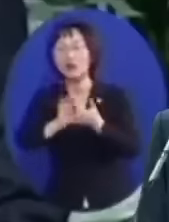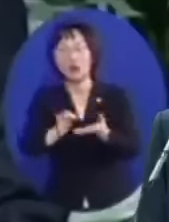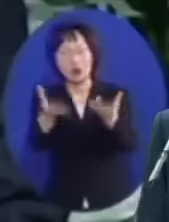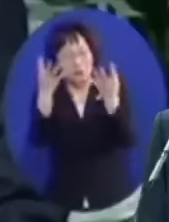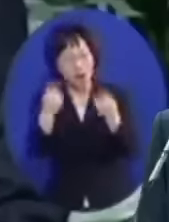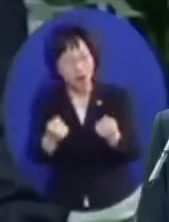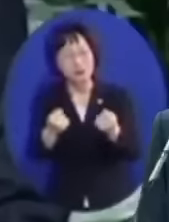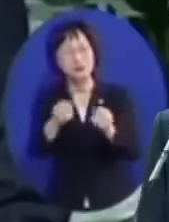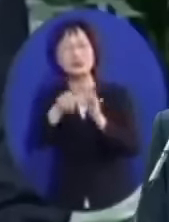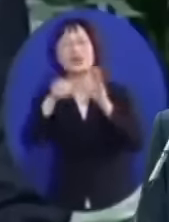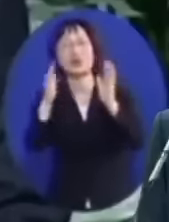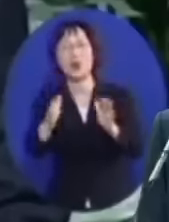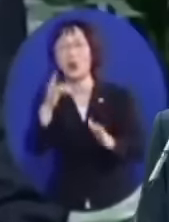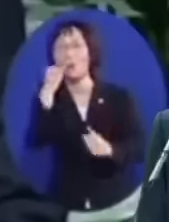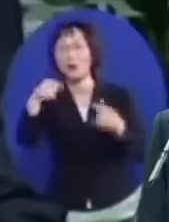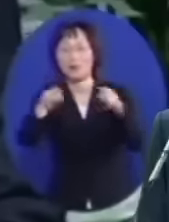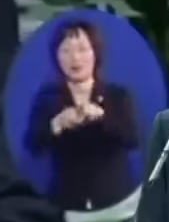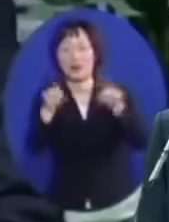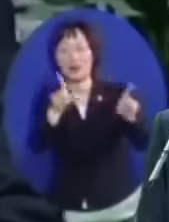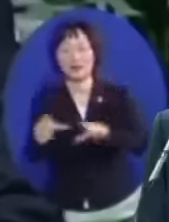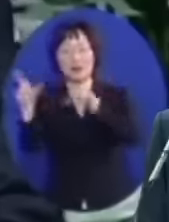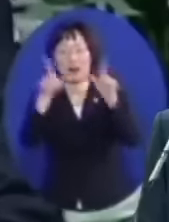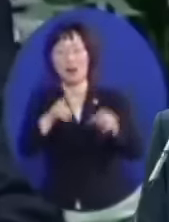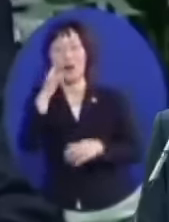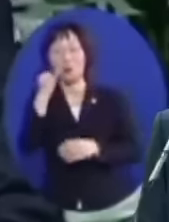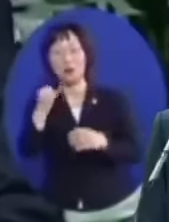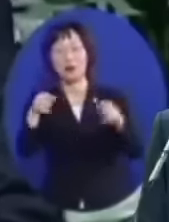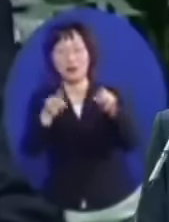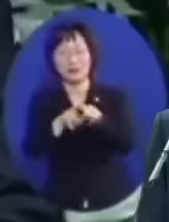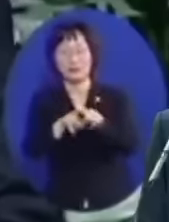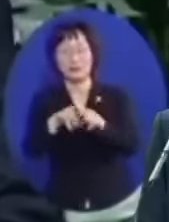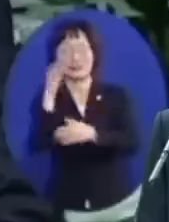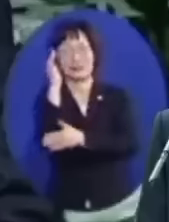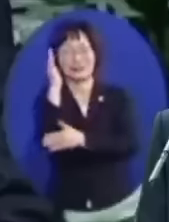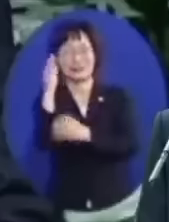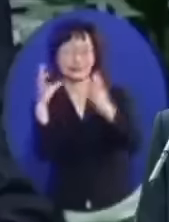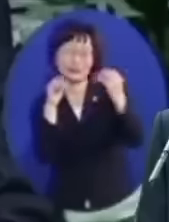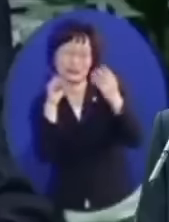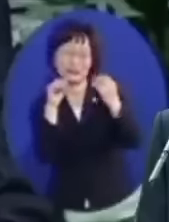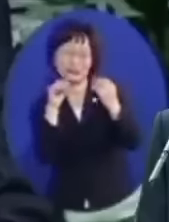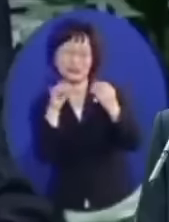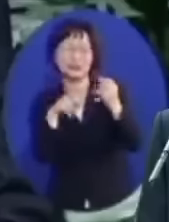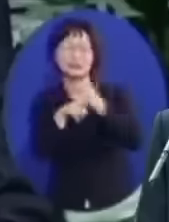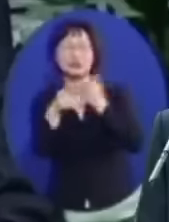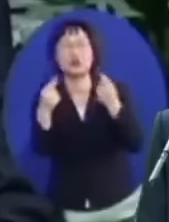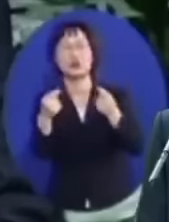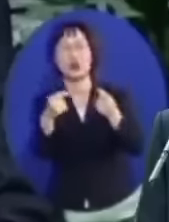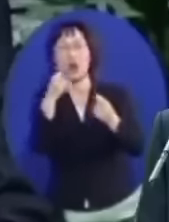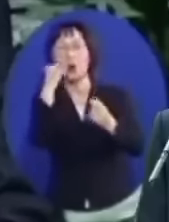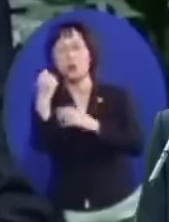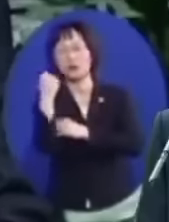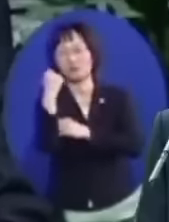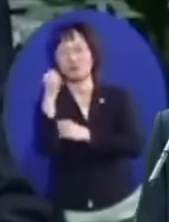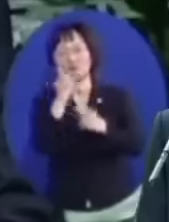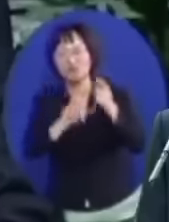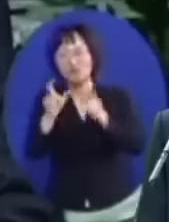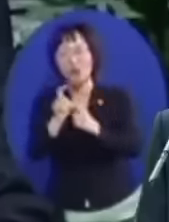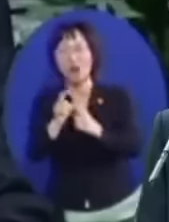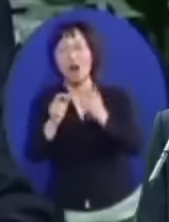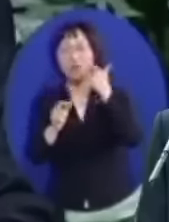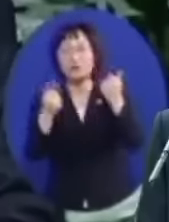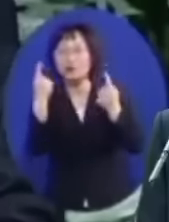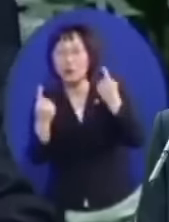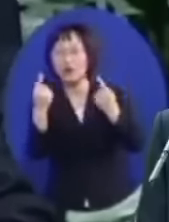시간을 엄마와 같이 지내고 엄마와 같이 이야기를 하고 있다는 것을 보여주고 엄마의 영향력이 아버지보다 훨씬 많다는